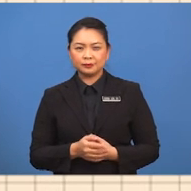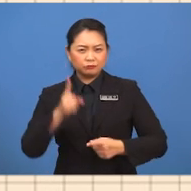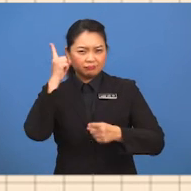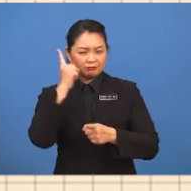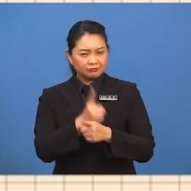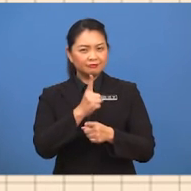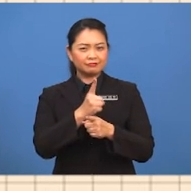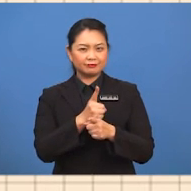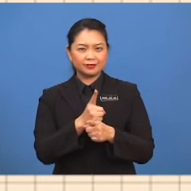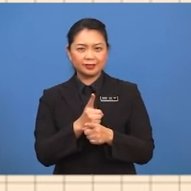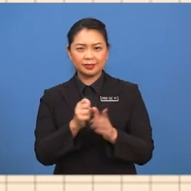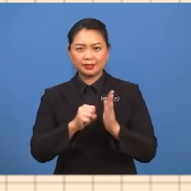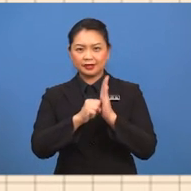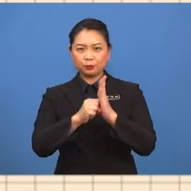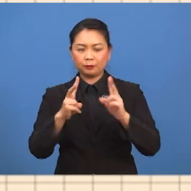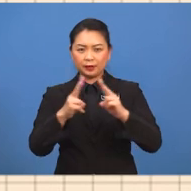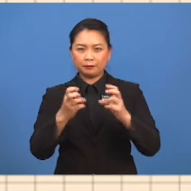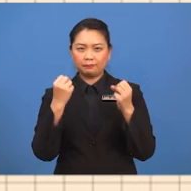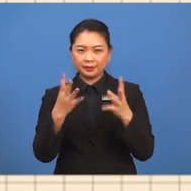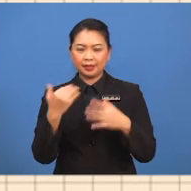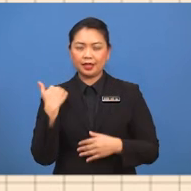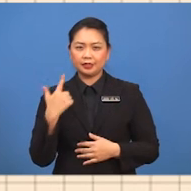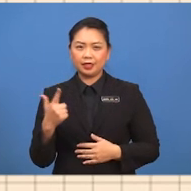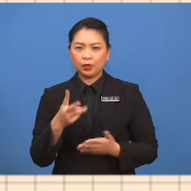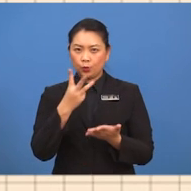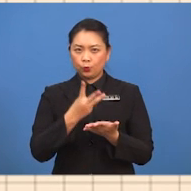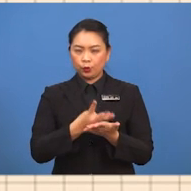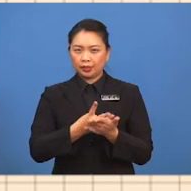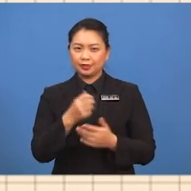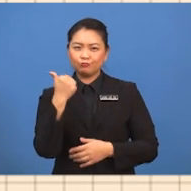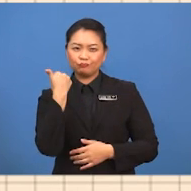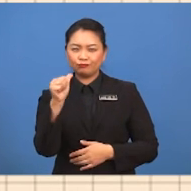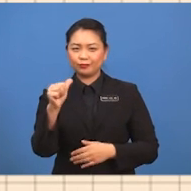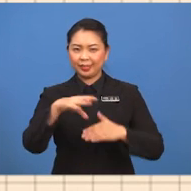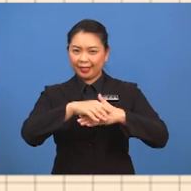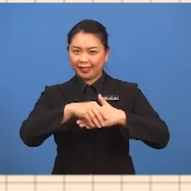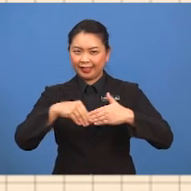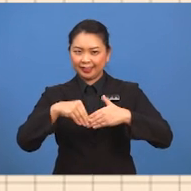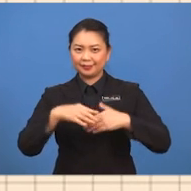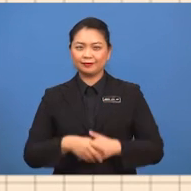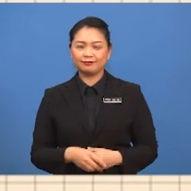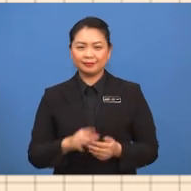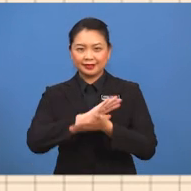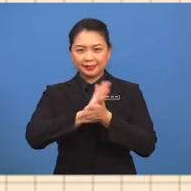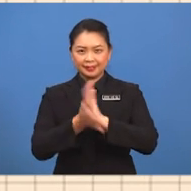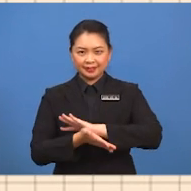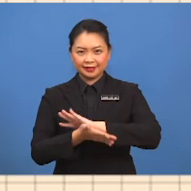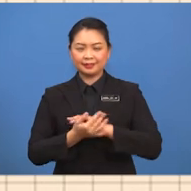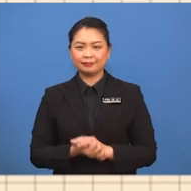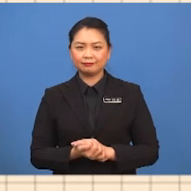Tepat sekali. Simbol paling banyak ialah pada wang RM10.